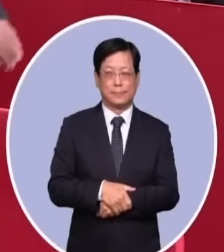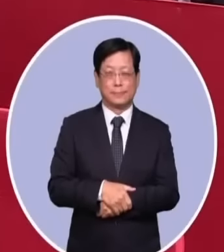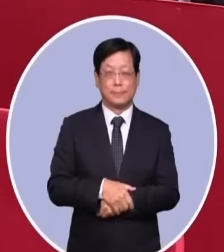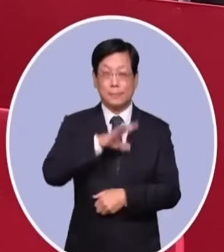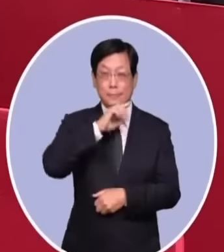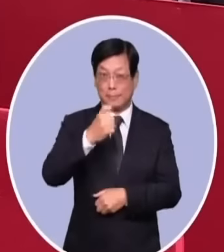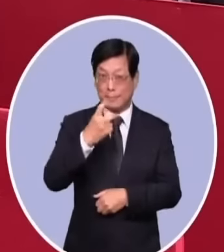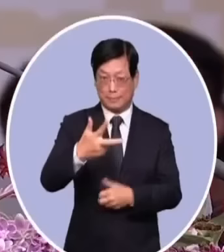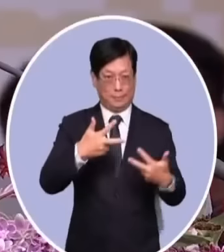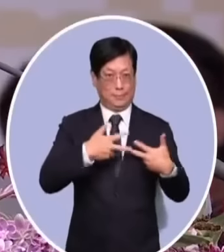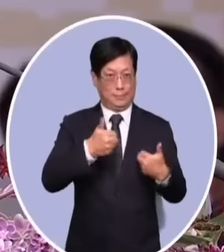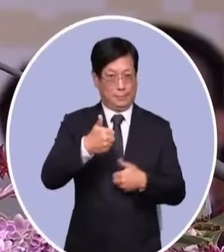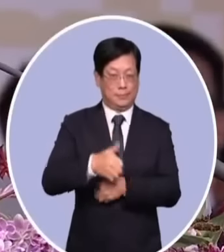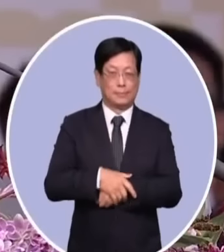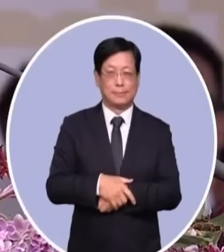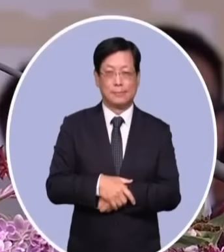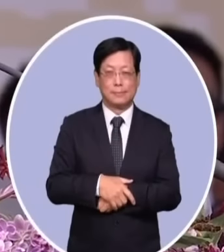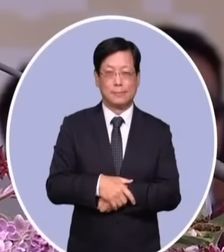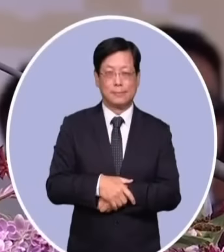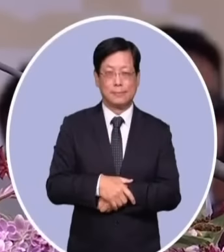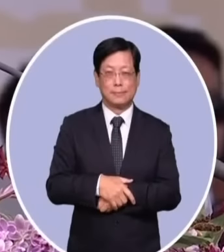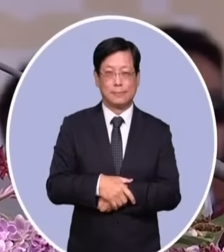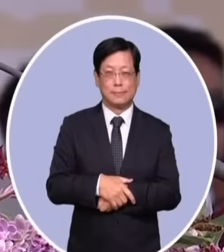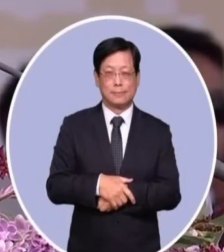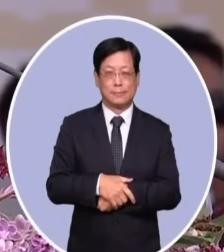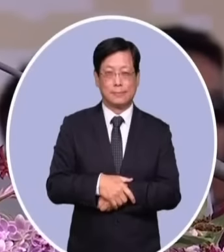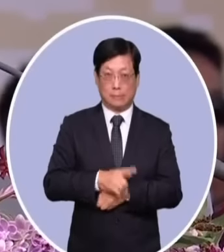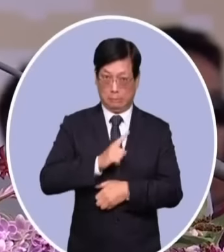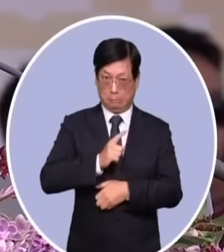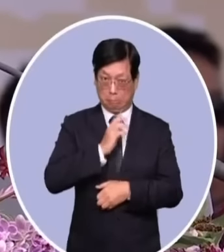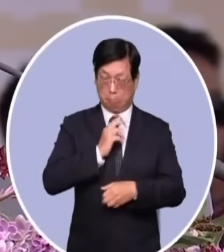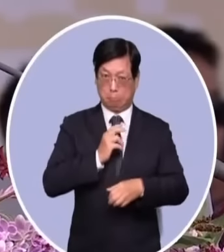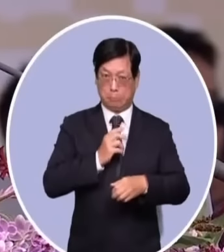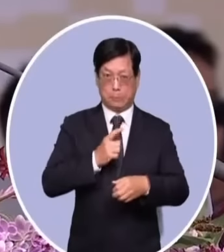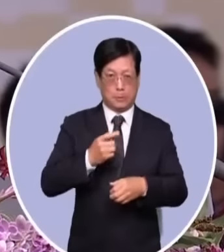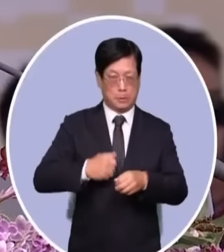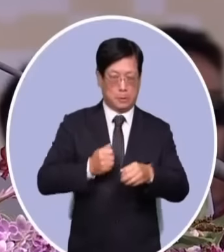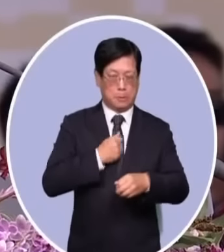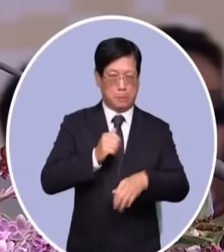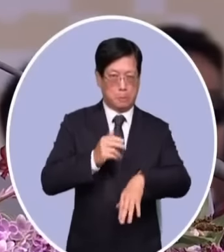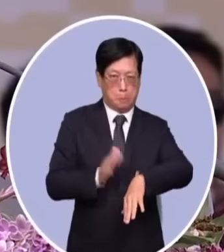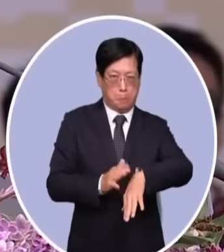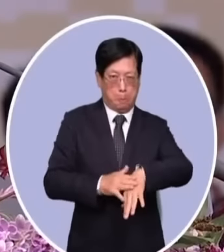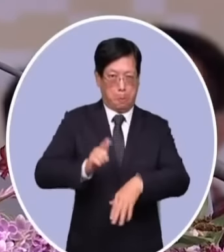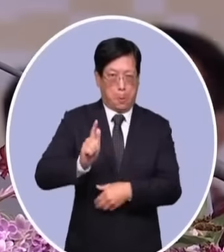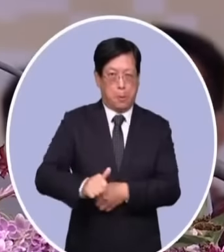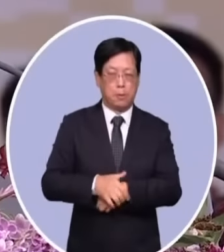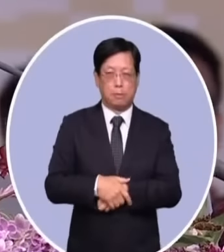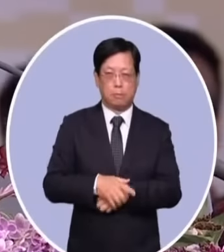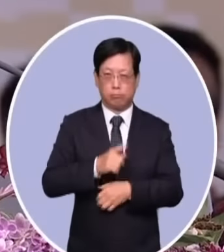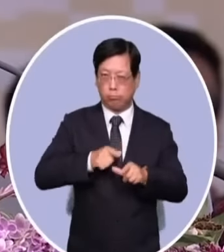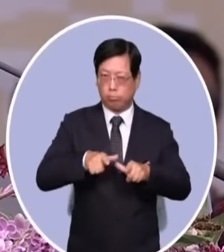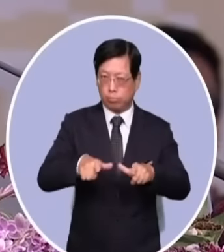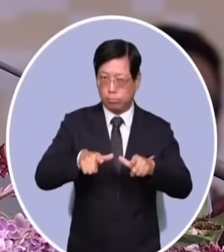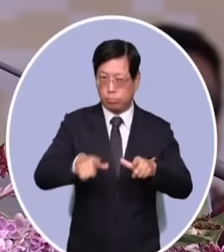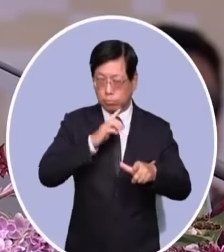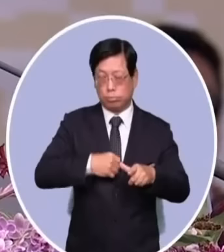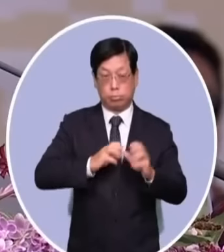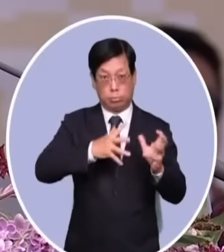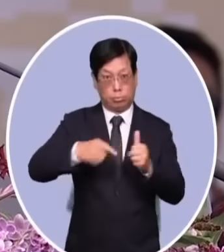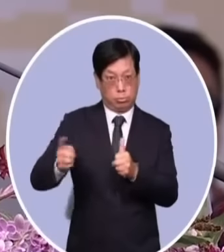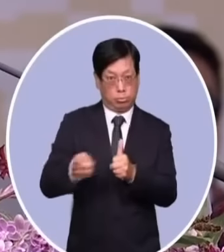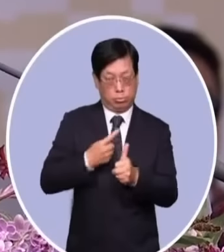17岁的蔡云荣，用她沉稳的双手夺得世界第一